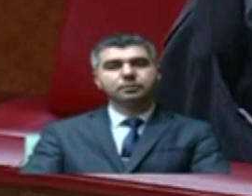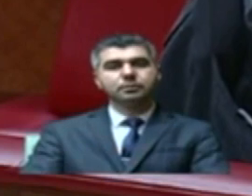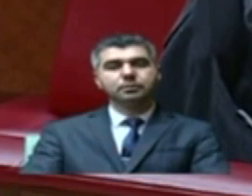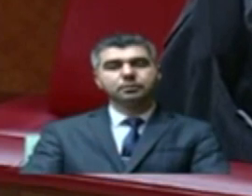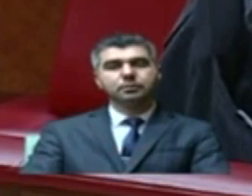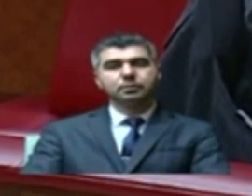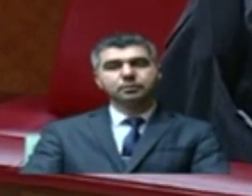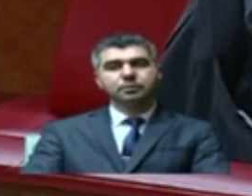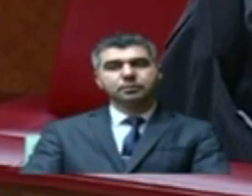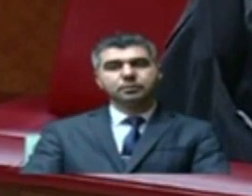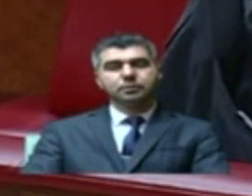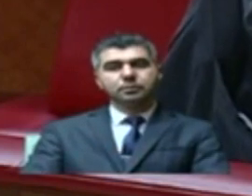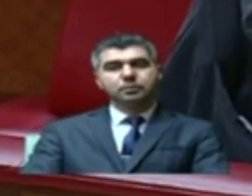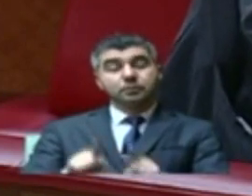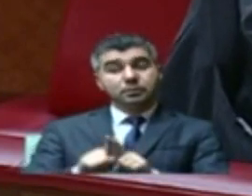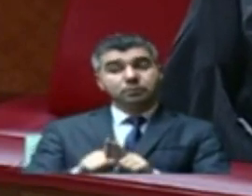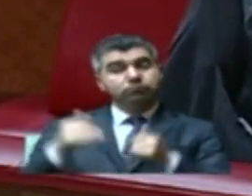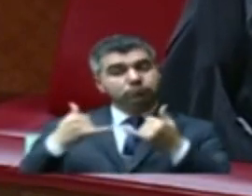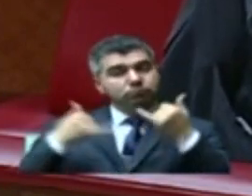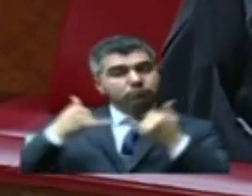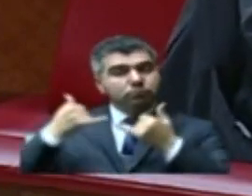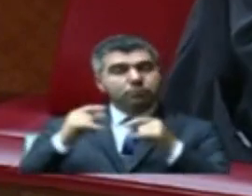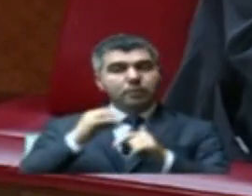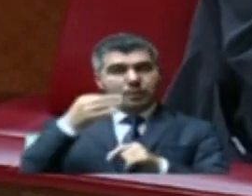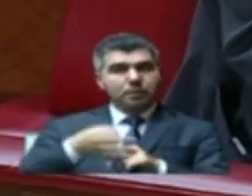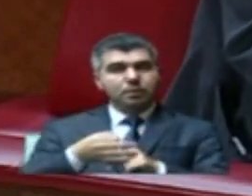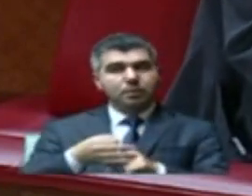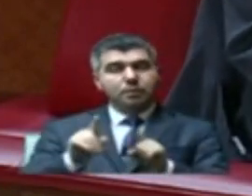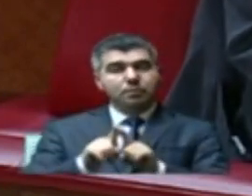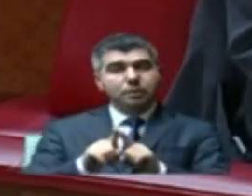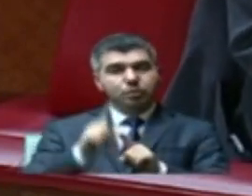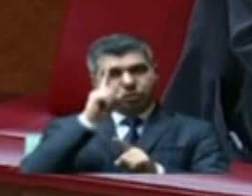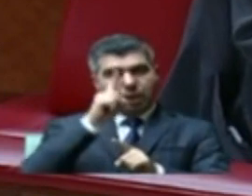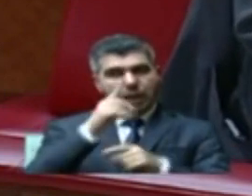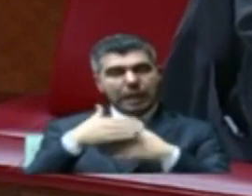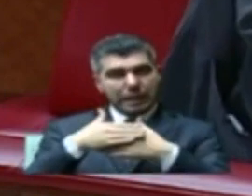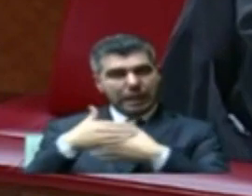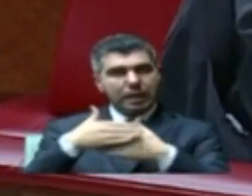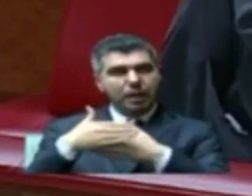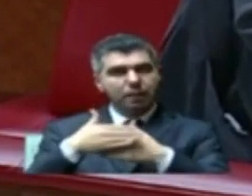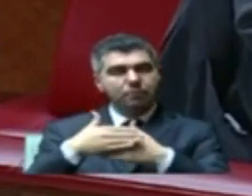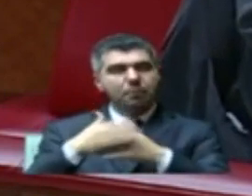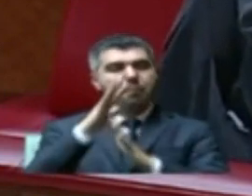المستشارين، والاتصالات مع المكتب ديال اللجنة إن شاء الله ستسمح ببرمجة